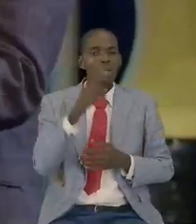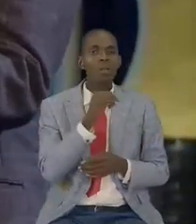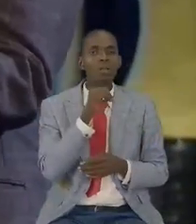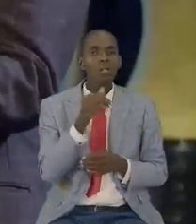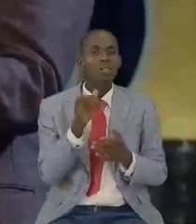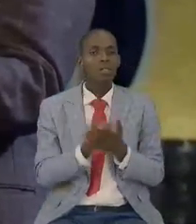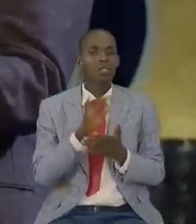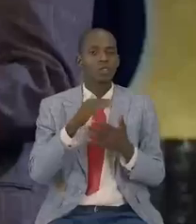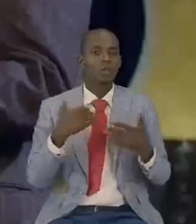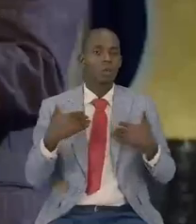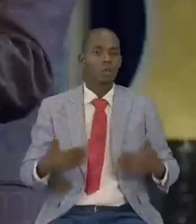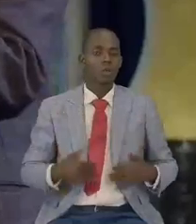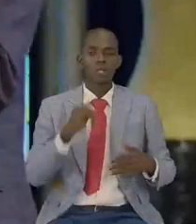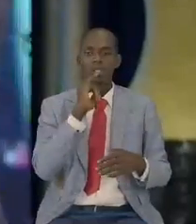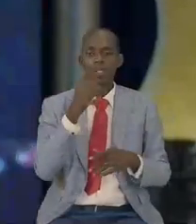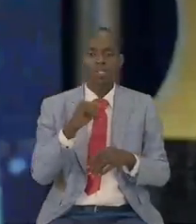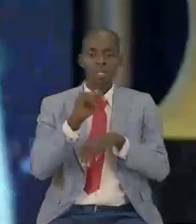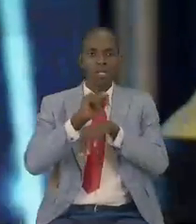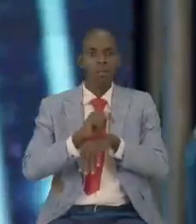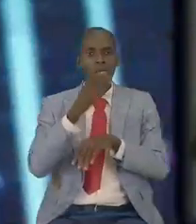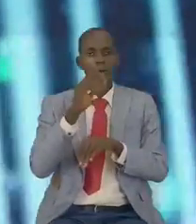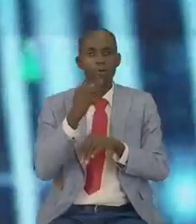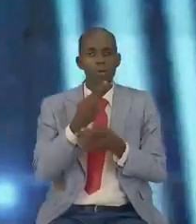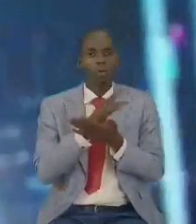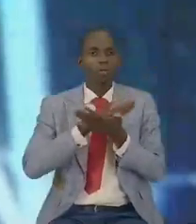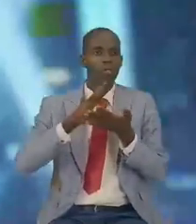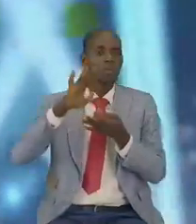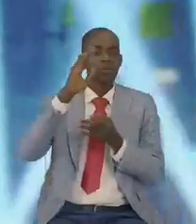corps est le temple du Saint-Esprit qui est en